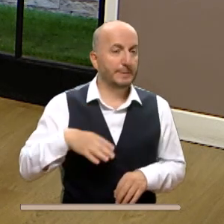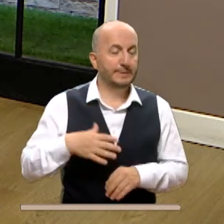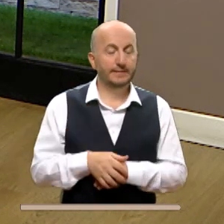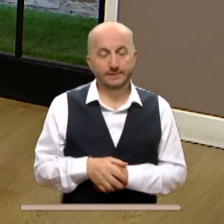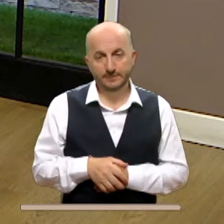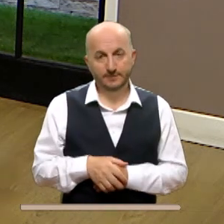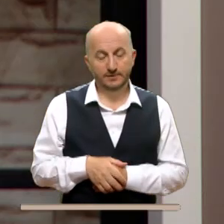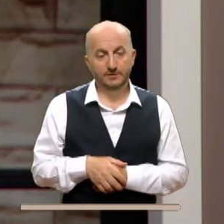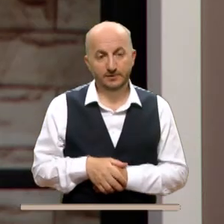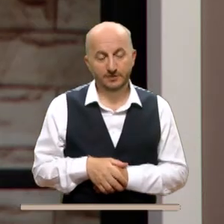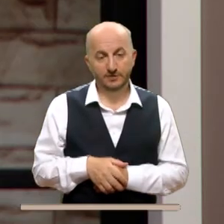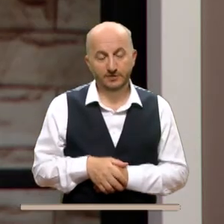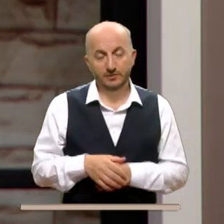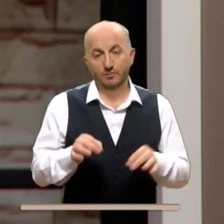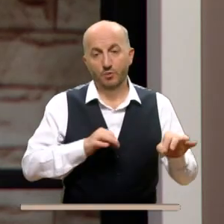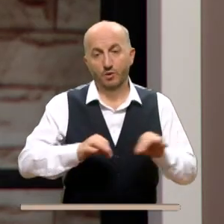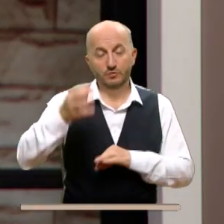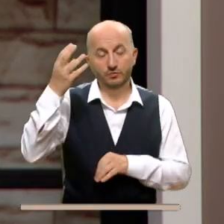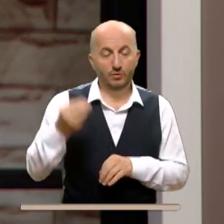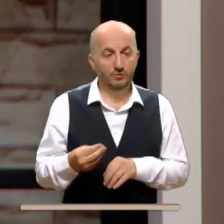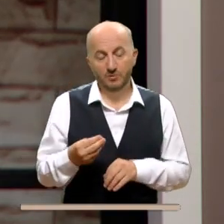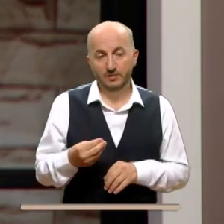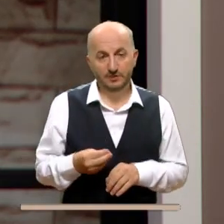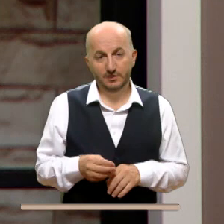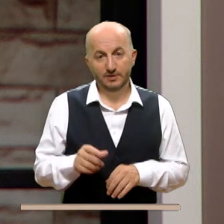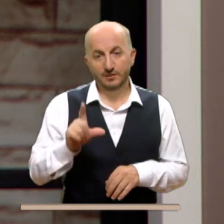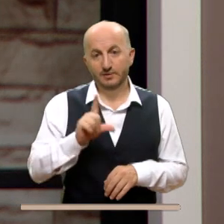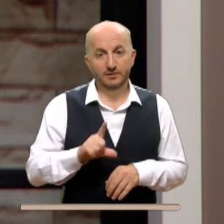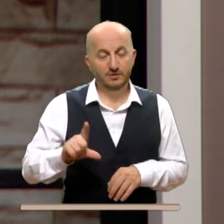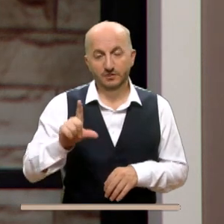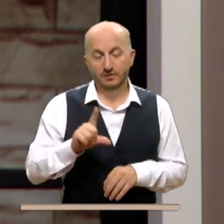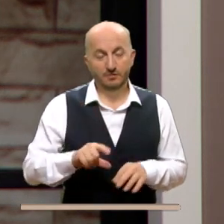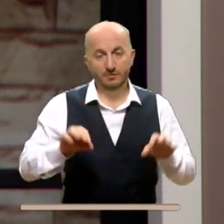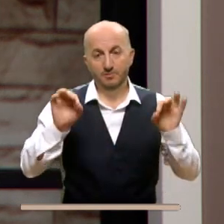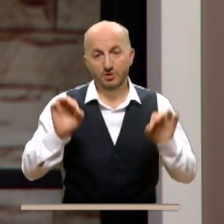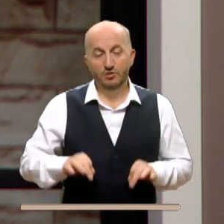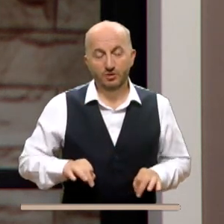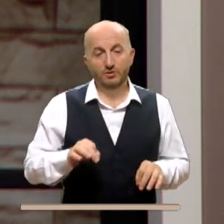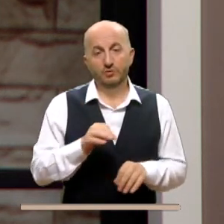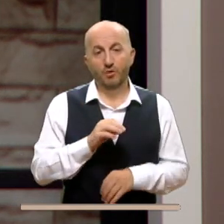olmayı? Mühendis olmayı sanırsam lisenin başlarında. Ben ortaokuldayken